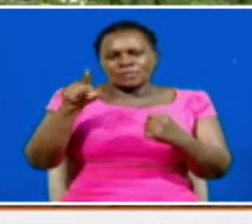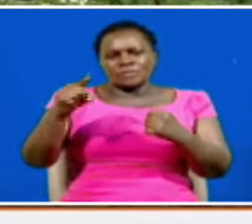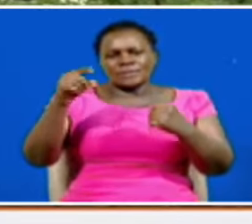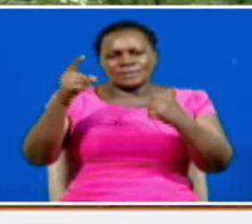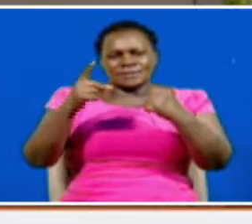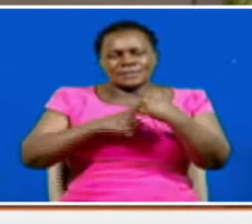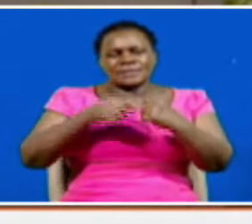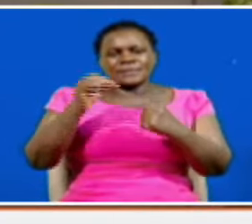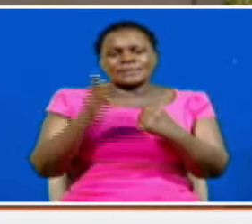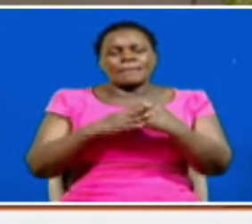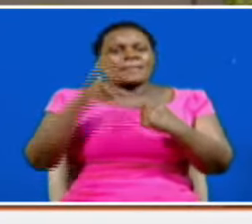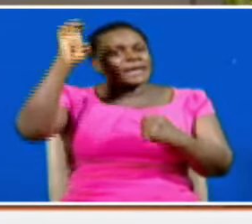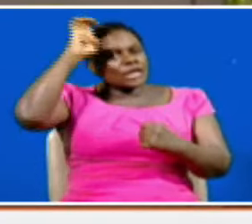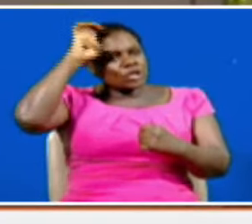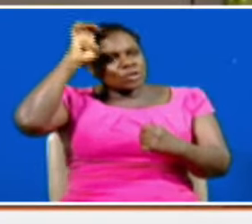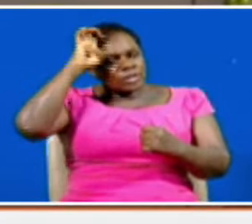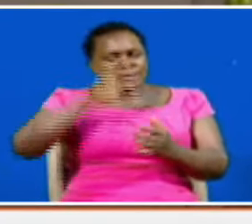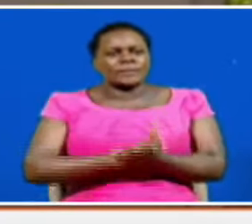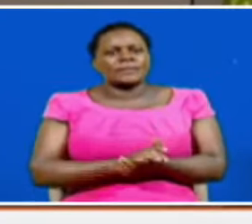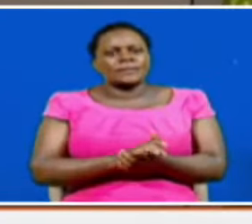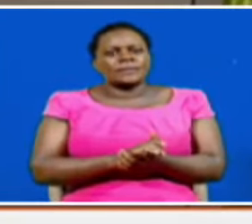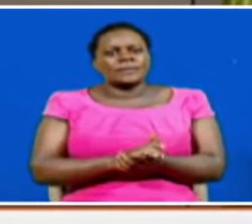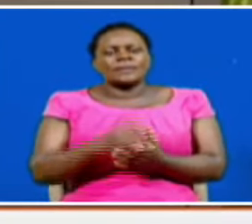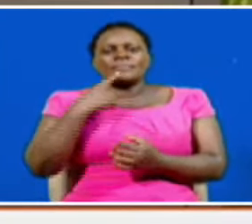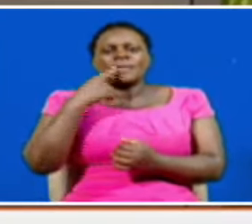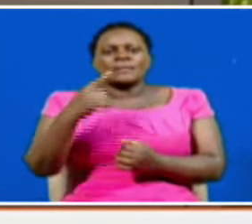193.67 Eldoret. Diesel itauzwa kwa shilingi